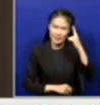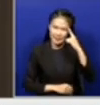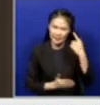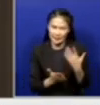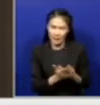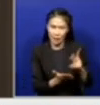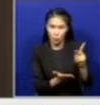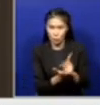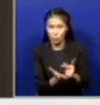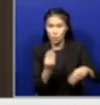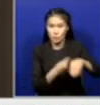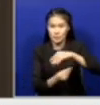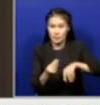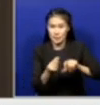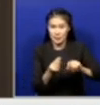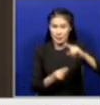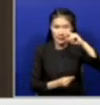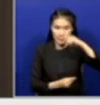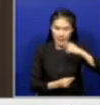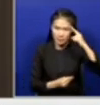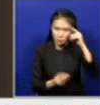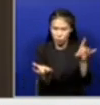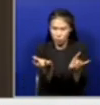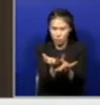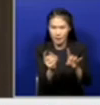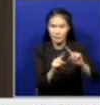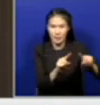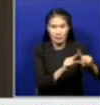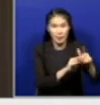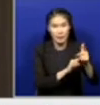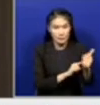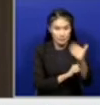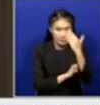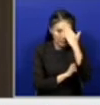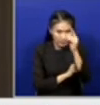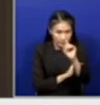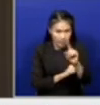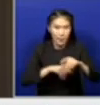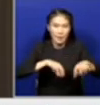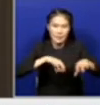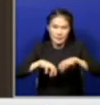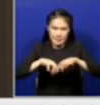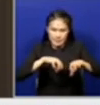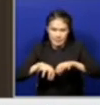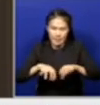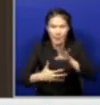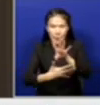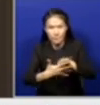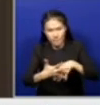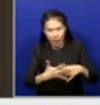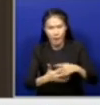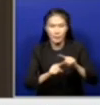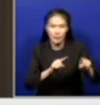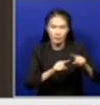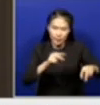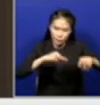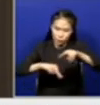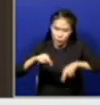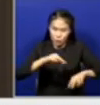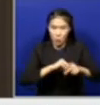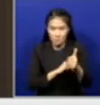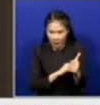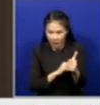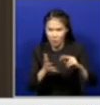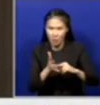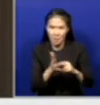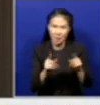ฐกิจของประเทศอย่างมีประสิทธิภาพด้วยการบริหารการจัดการอย่างโปร่งใสไม่ใช่เ